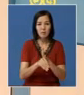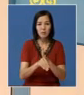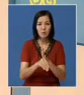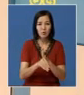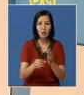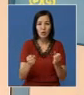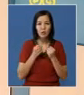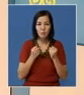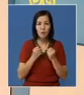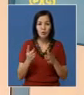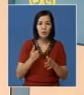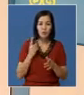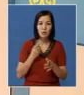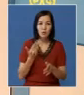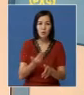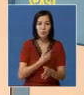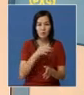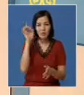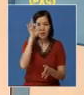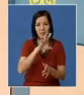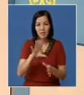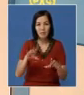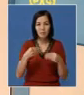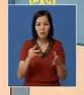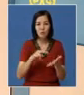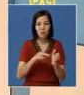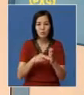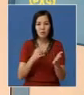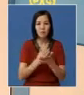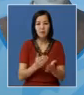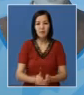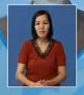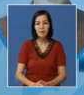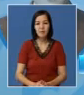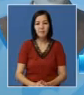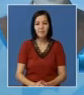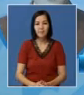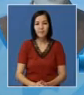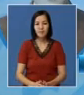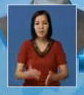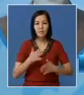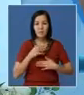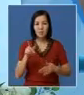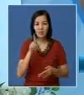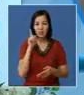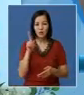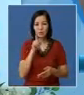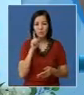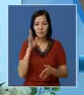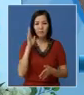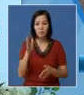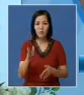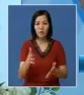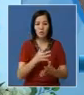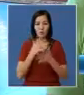енгізіп, чемпиондарға спорт шеберіне үміткер атағын беру жоспарда бар. Осы біздің жасөспірімдерімізді болашағы